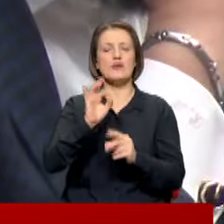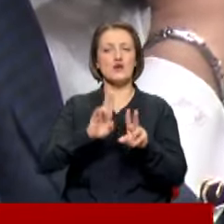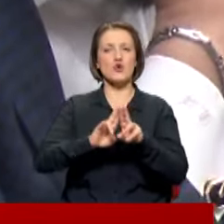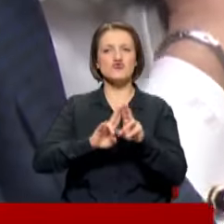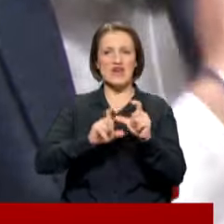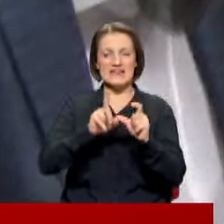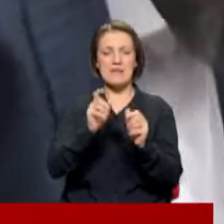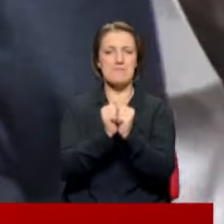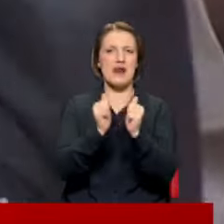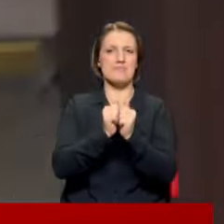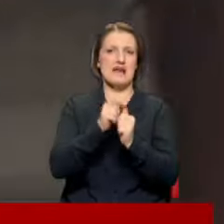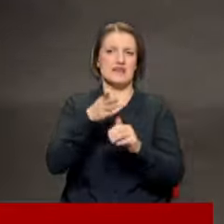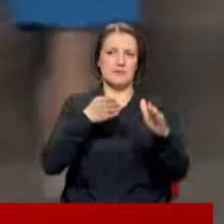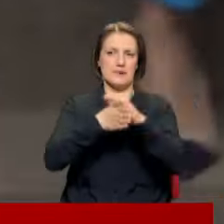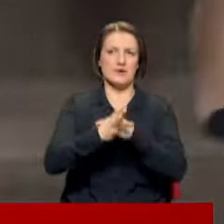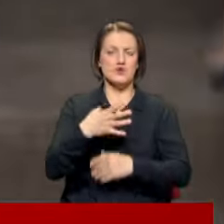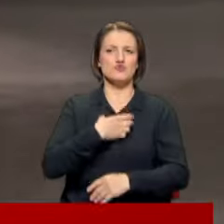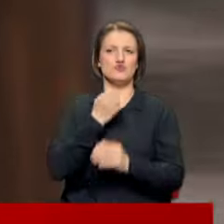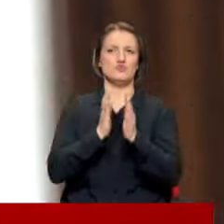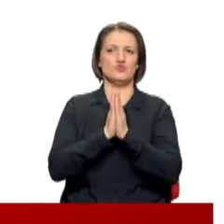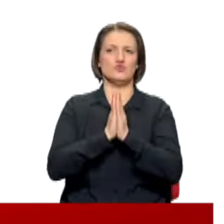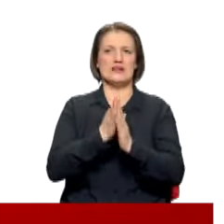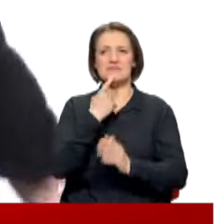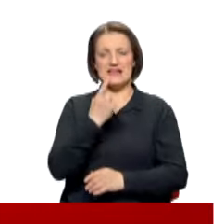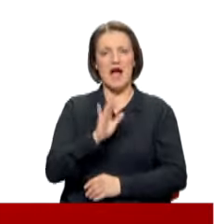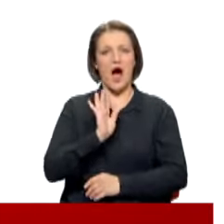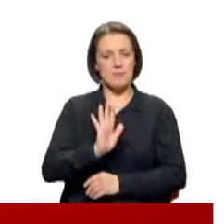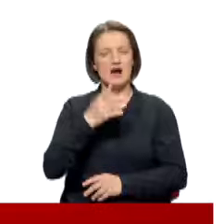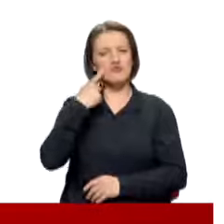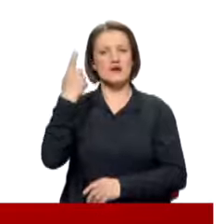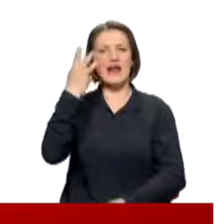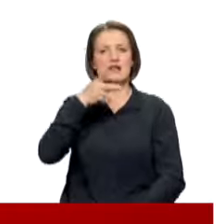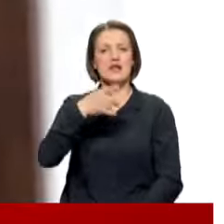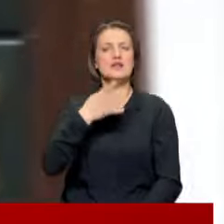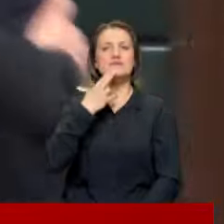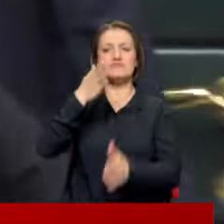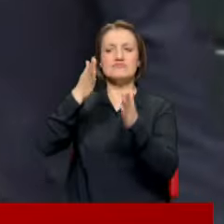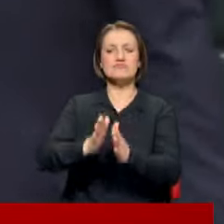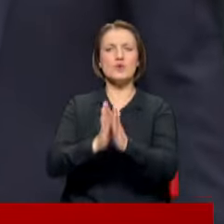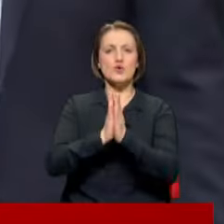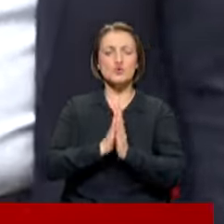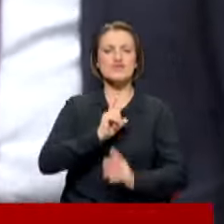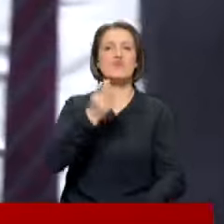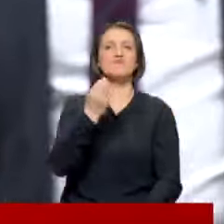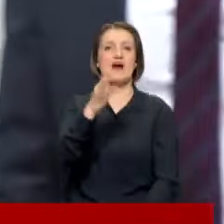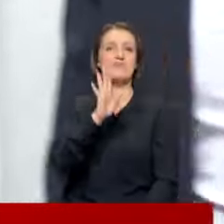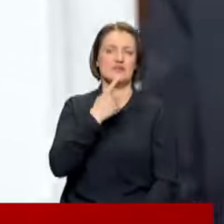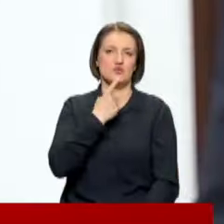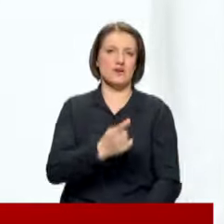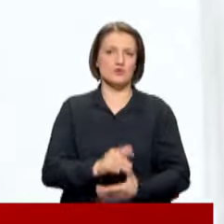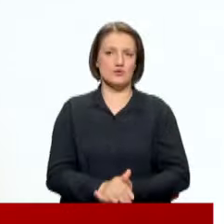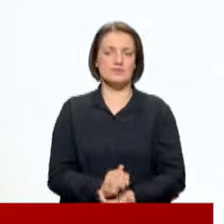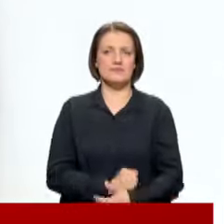Gökçek'le birlikte girdi Şebnem Bursalı. "Üzgünüm, özür dilerim" dedi. Ama Erdoğan'ın Bursalı'nın özrüne yanıt vermediği belirtiliyor.